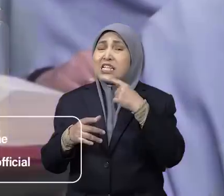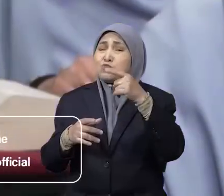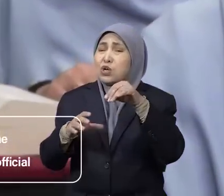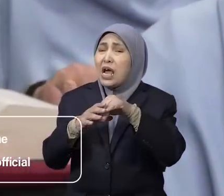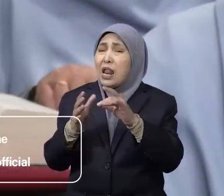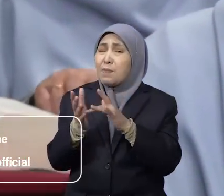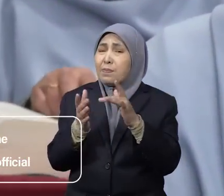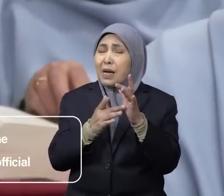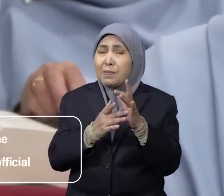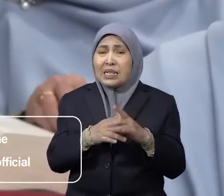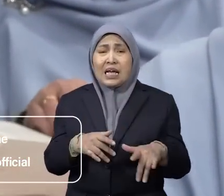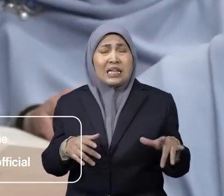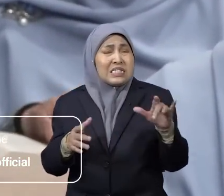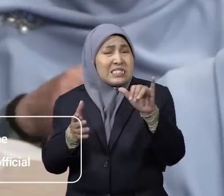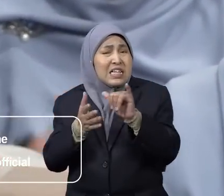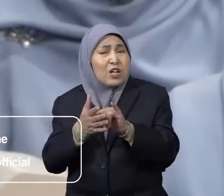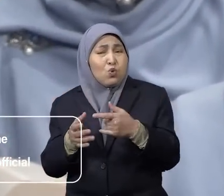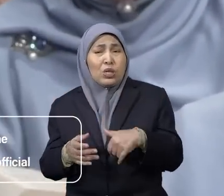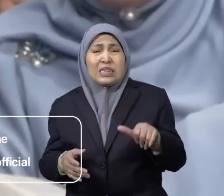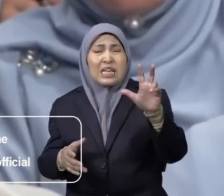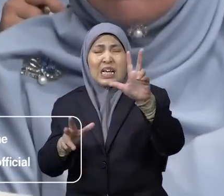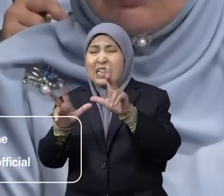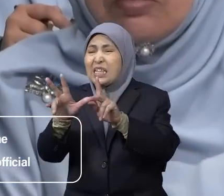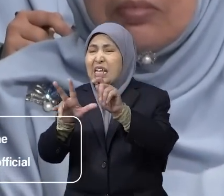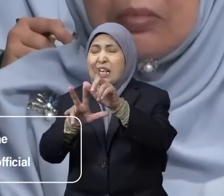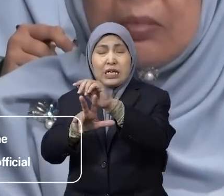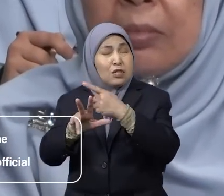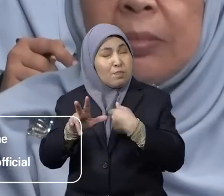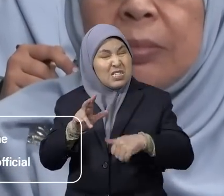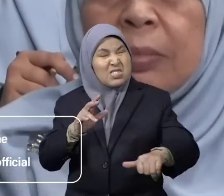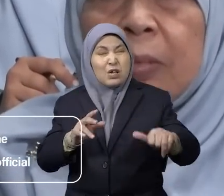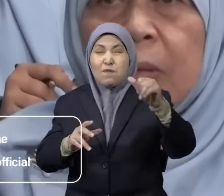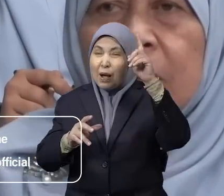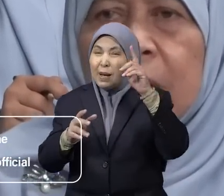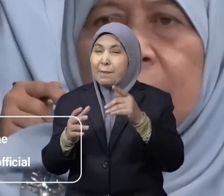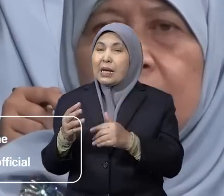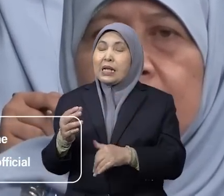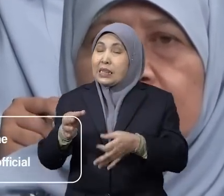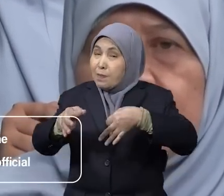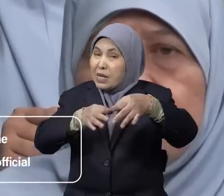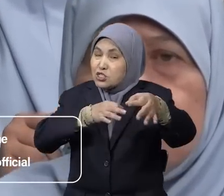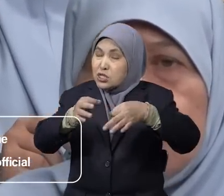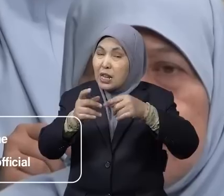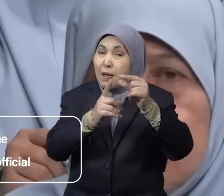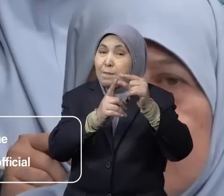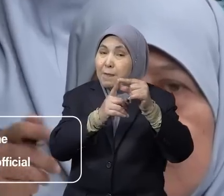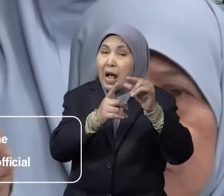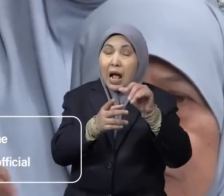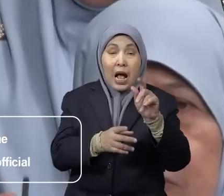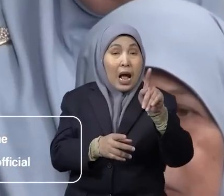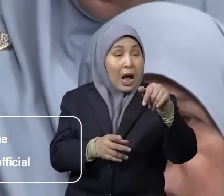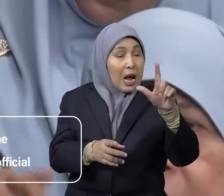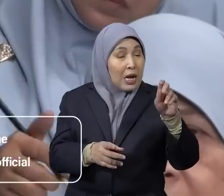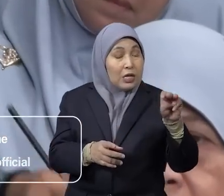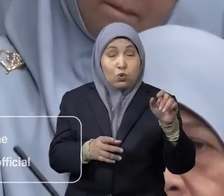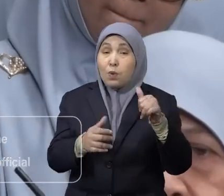agama Kristian itu tentang tiga elemen Trinity, yang mana ini kita kena fahami dari aspek penafsiran kalimah, perkataan kalimah